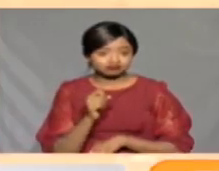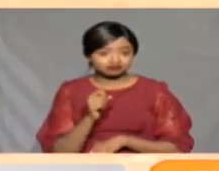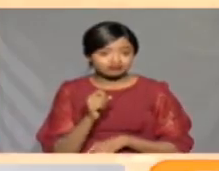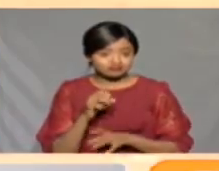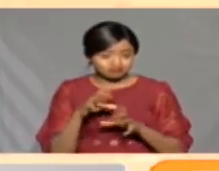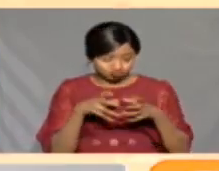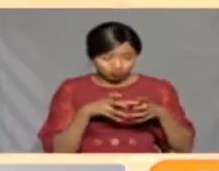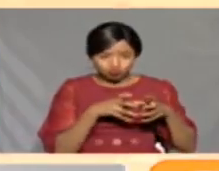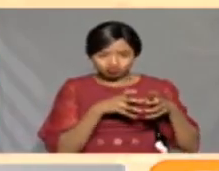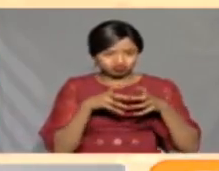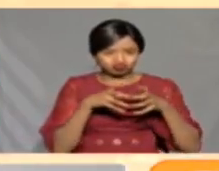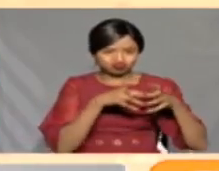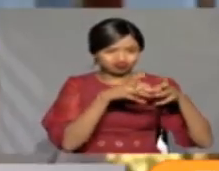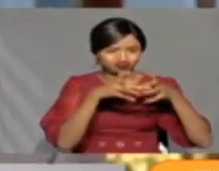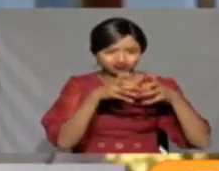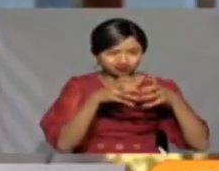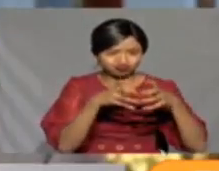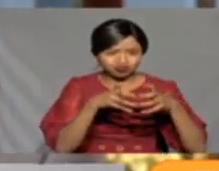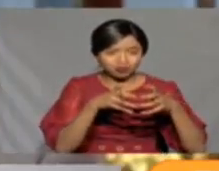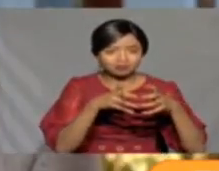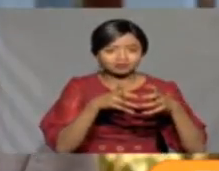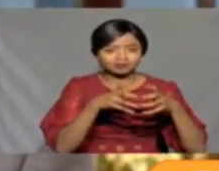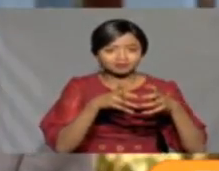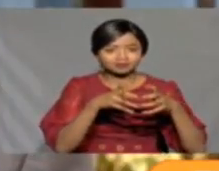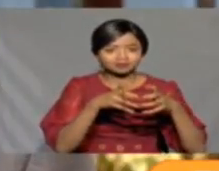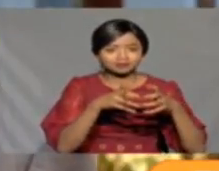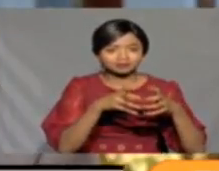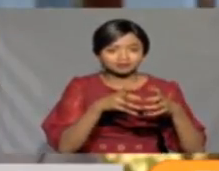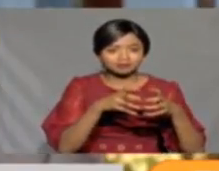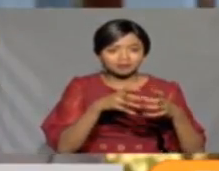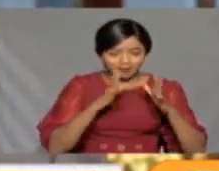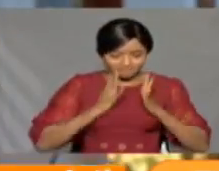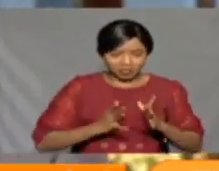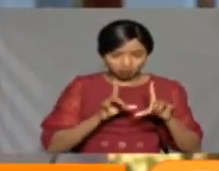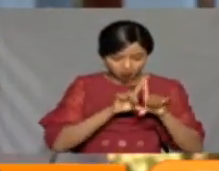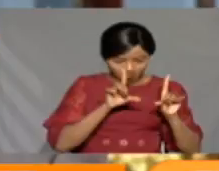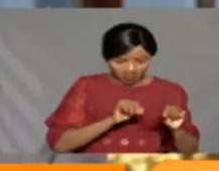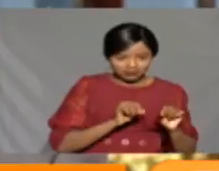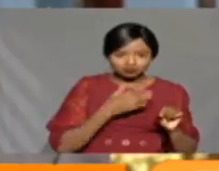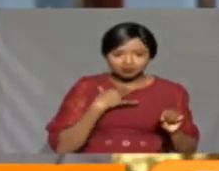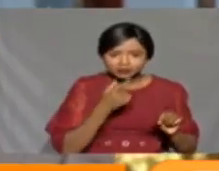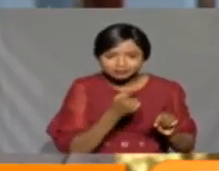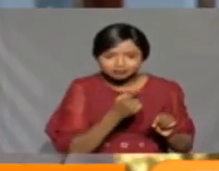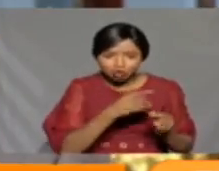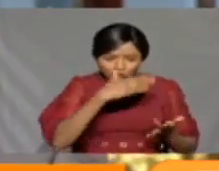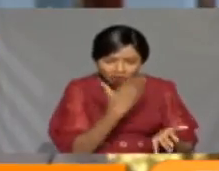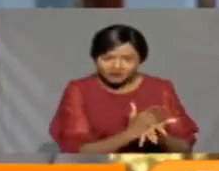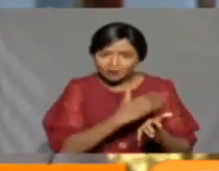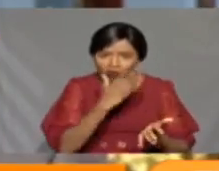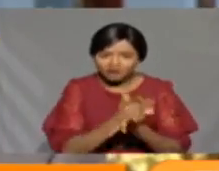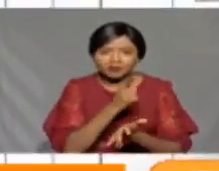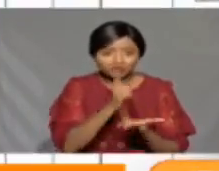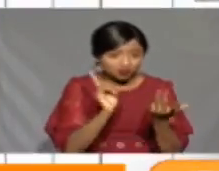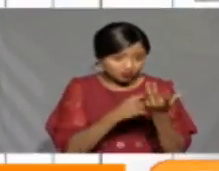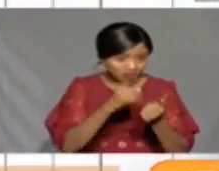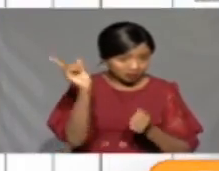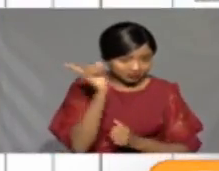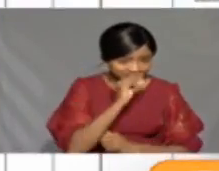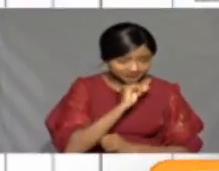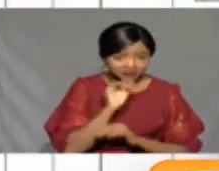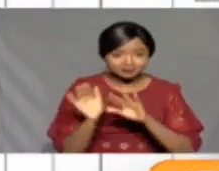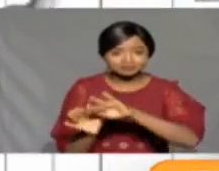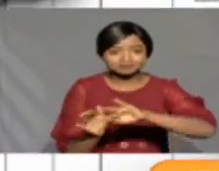the point of departure. We issue each person with a card to confirm that he or she has been counted.